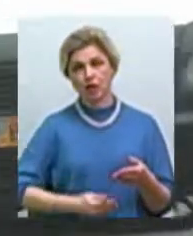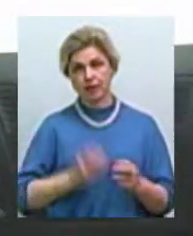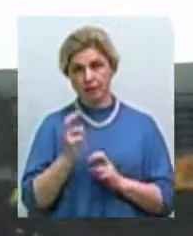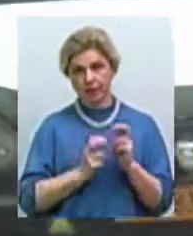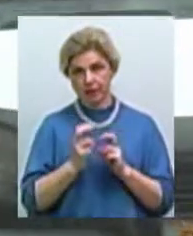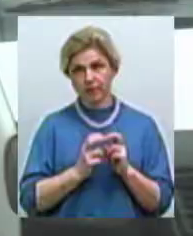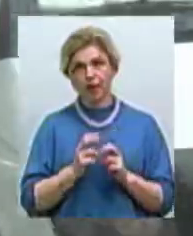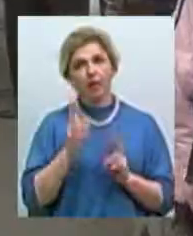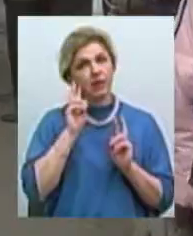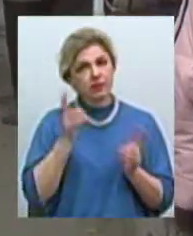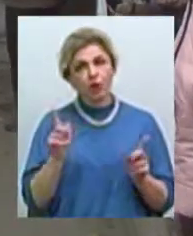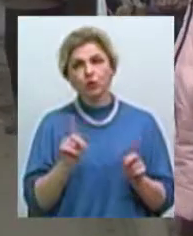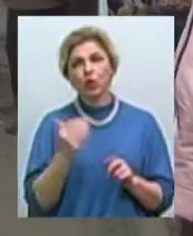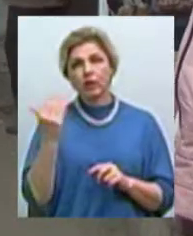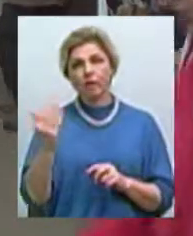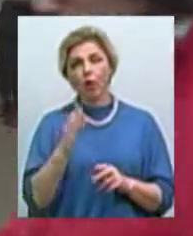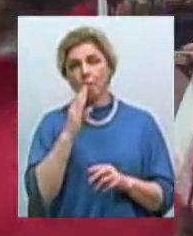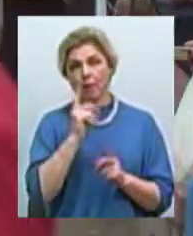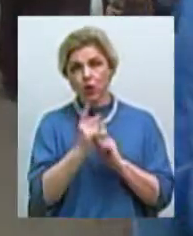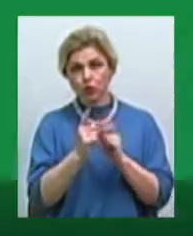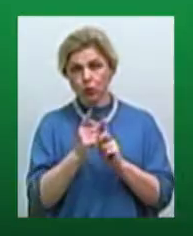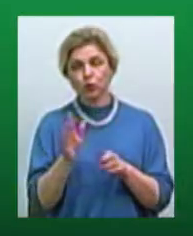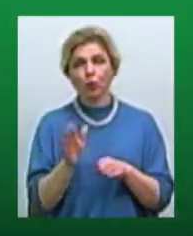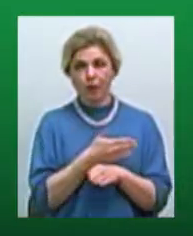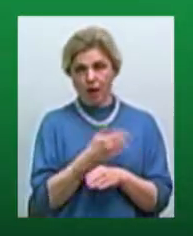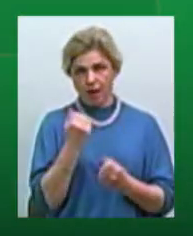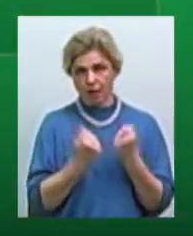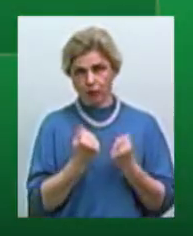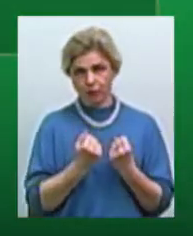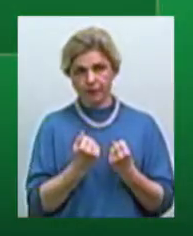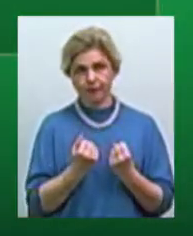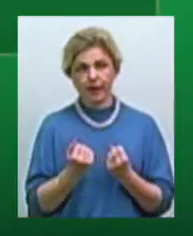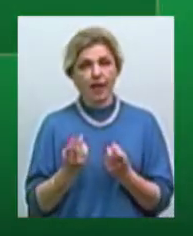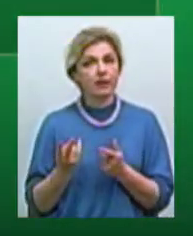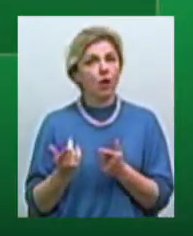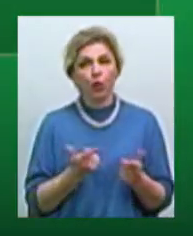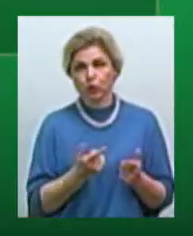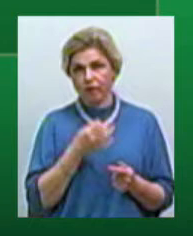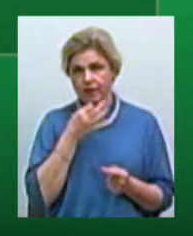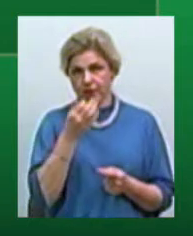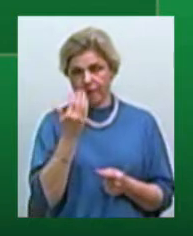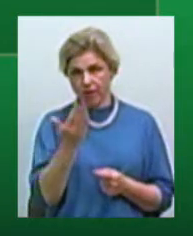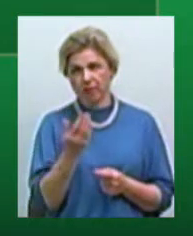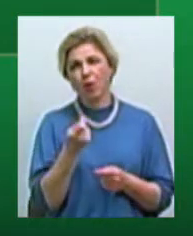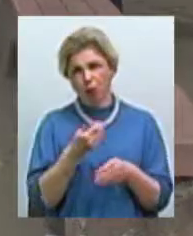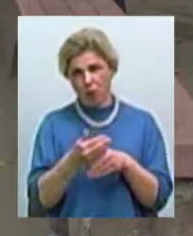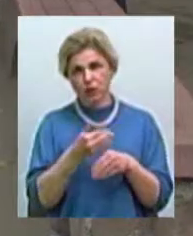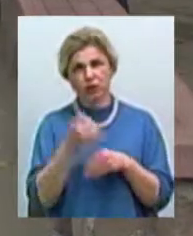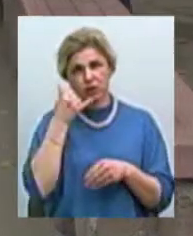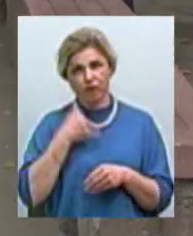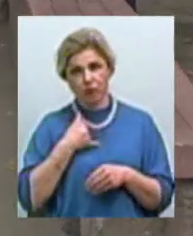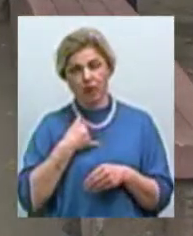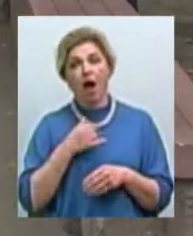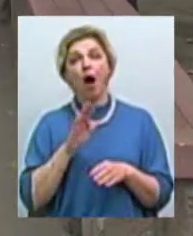Віктор Міроненко не знає, що з їх маршруту зняли автомобіль. Я не готовий сказати вам. Зателефонуйте пізніше. Пізніше